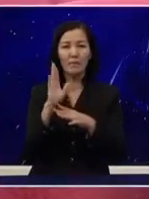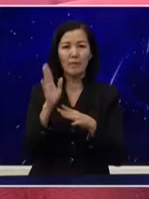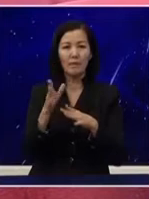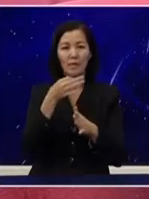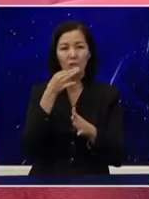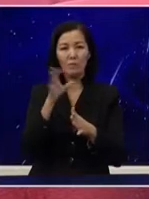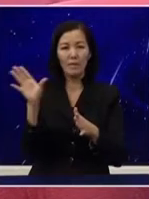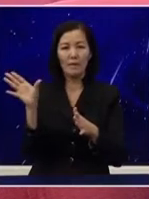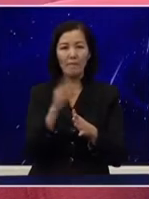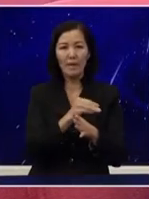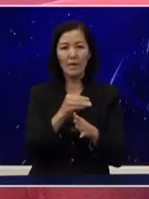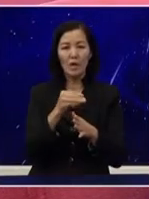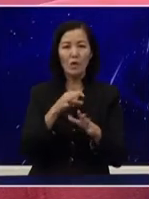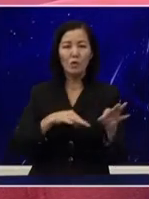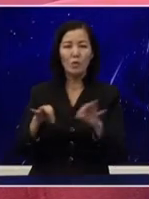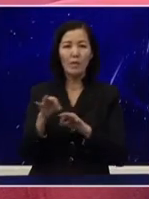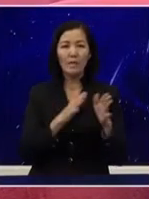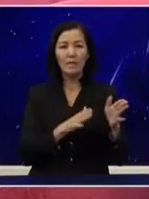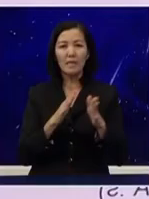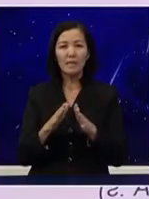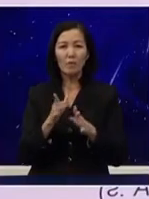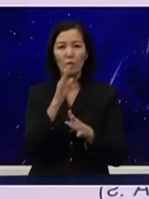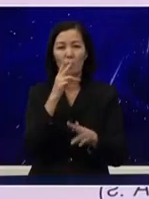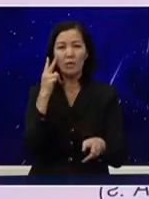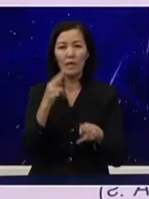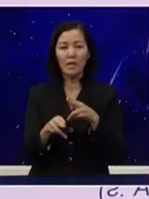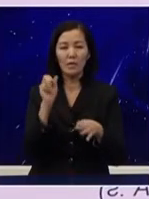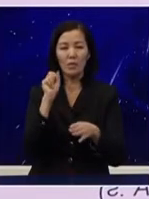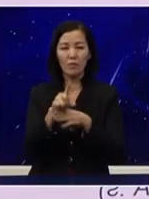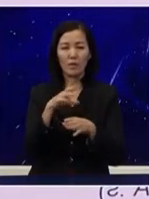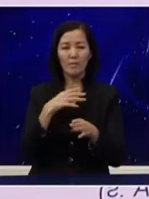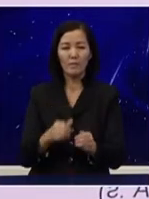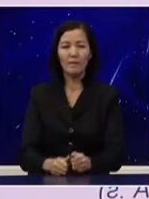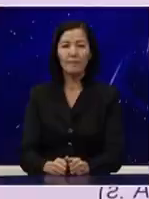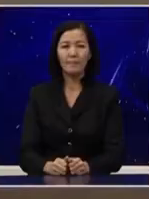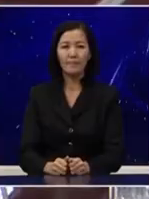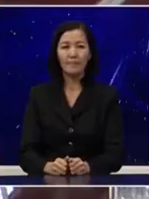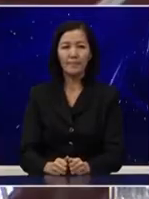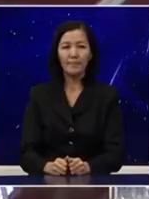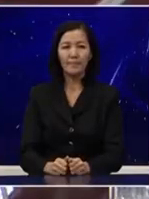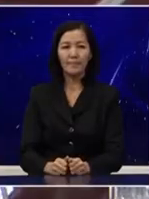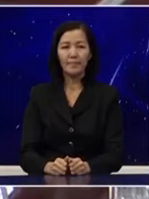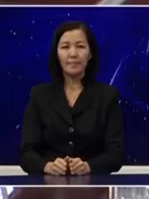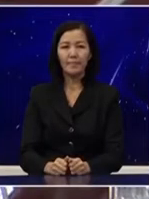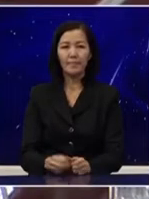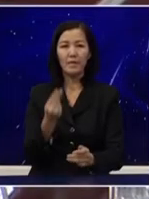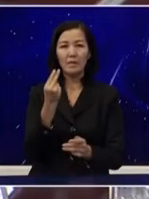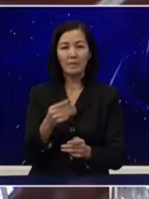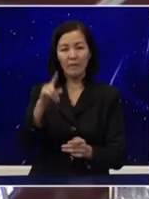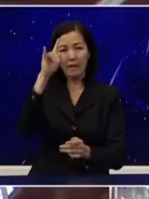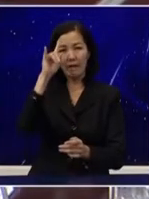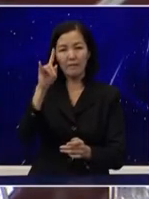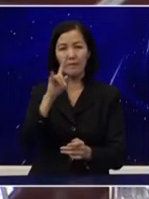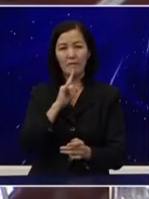қамтамасыз етілет, деді. Жауаптыларға барлық жобалардың ретмен уақытылы аяқталуын тапсырды. Цифрлық Қазақстан